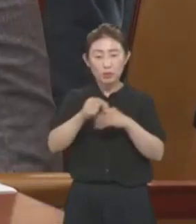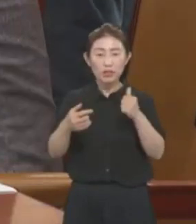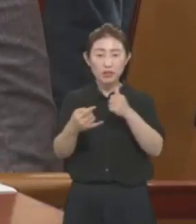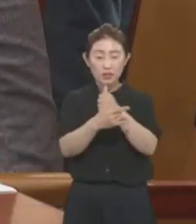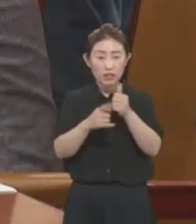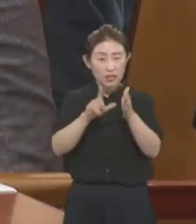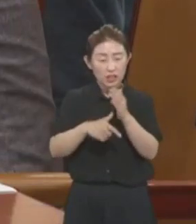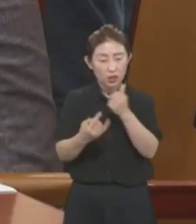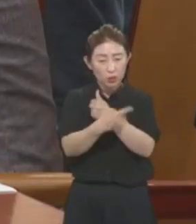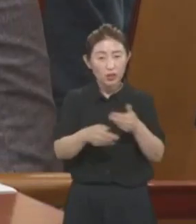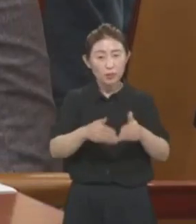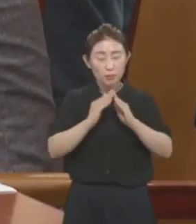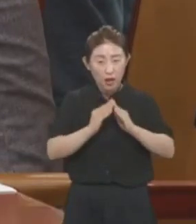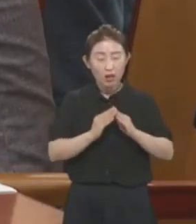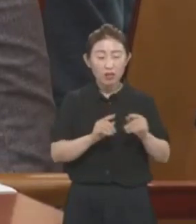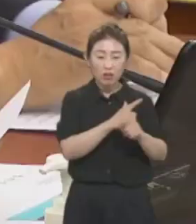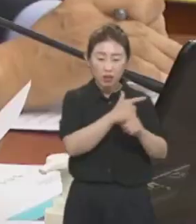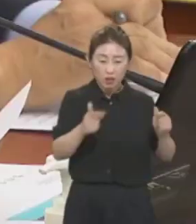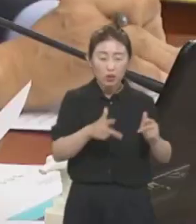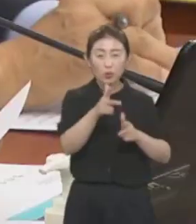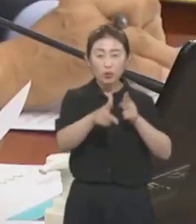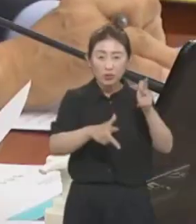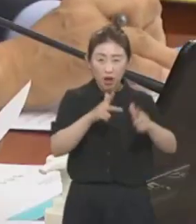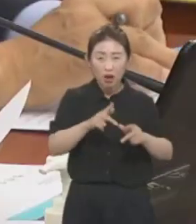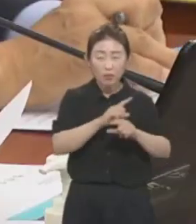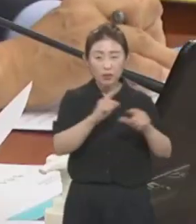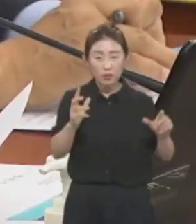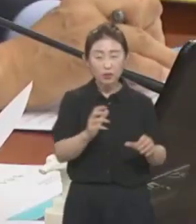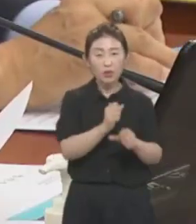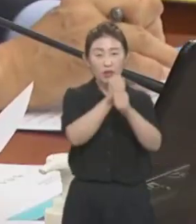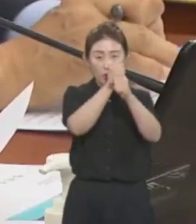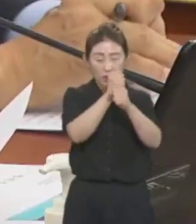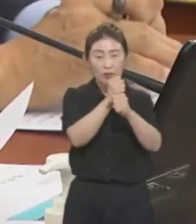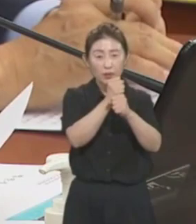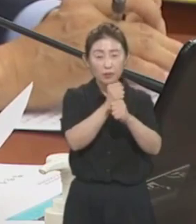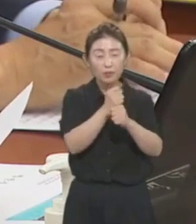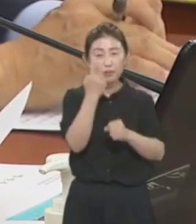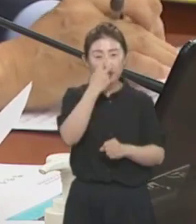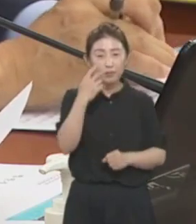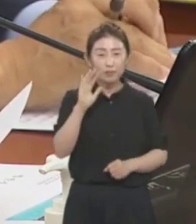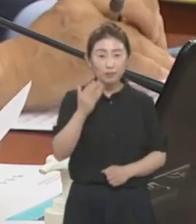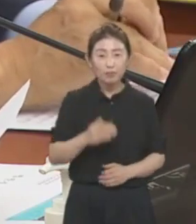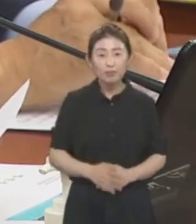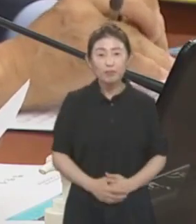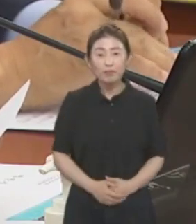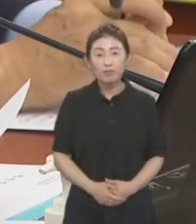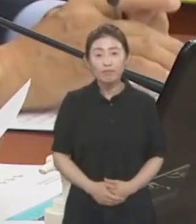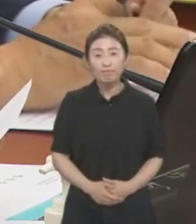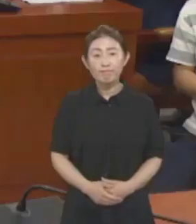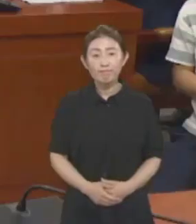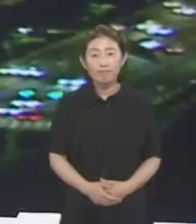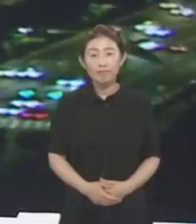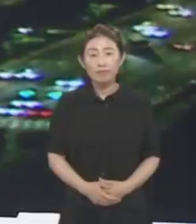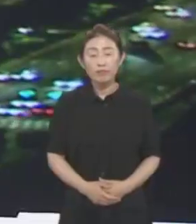설치해 국정과제와 지역 공약을 총괄토록하는 조항도 포함됐습니다.